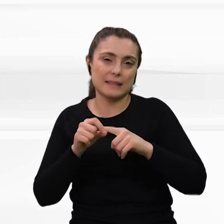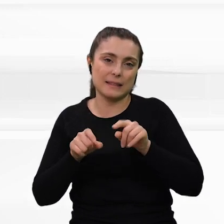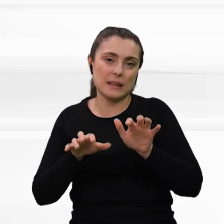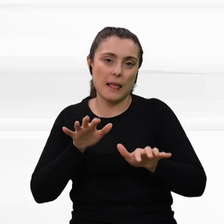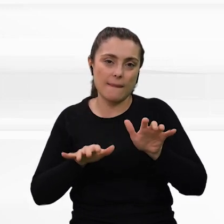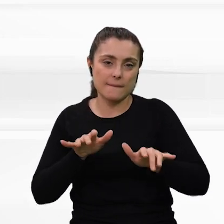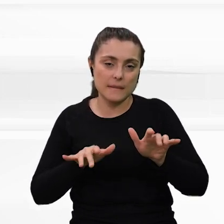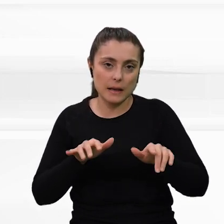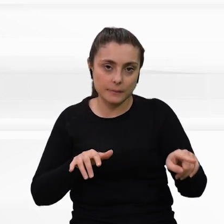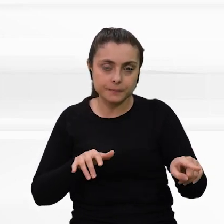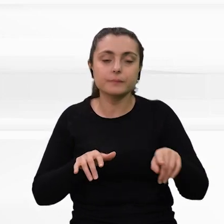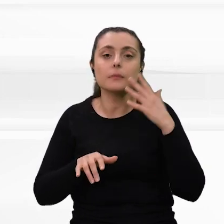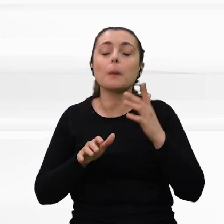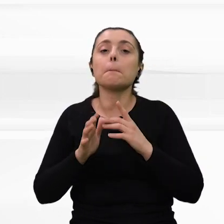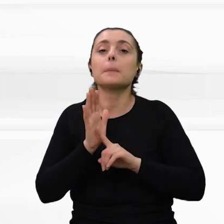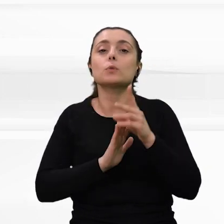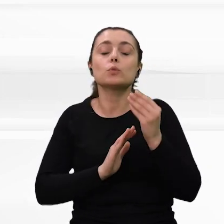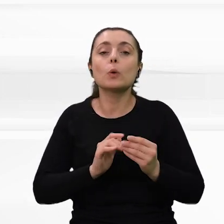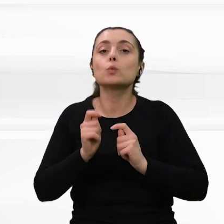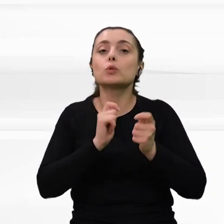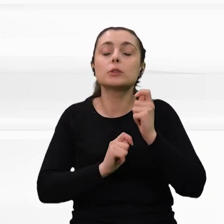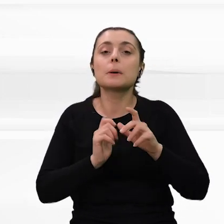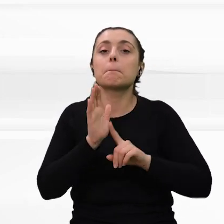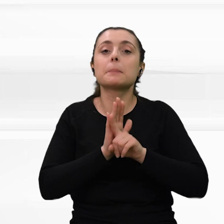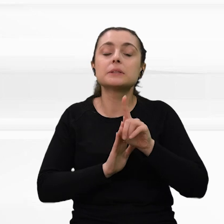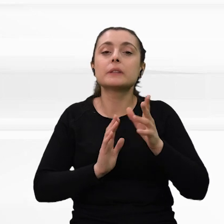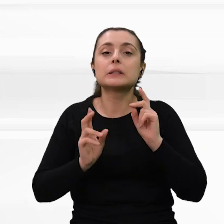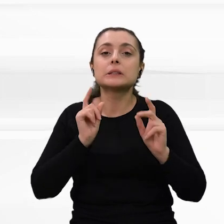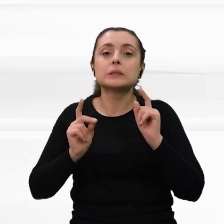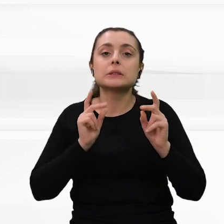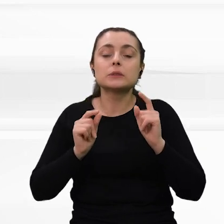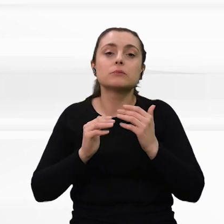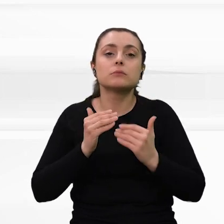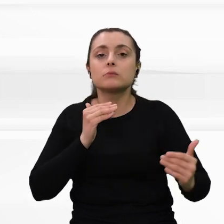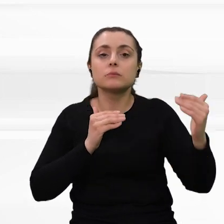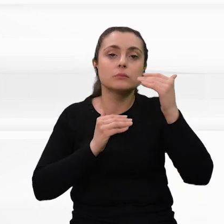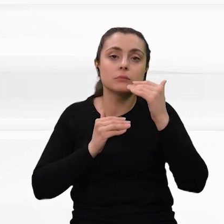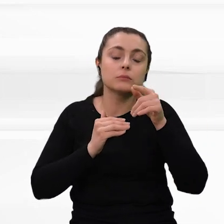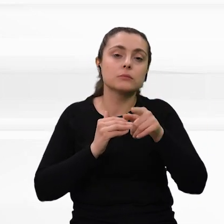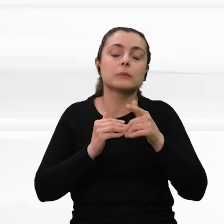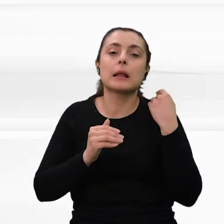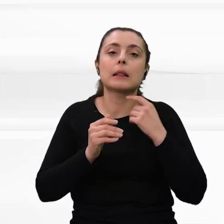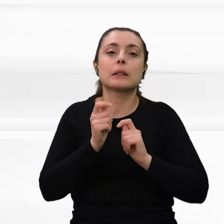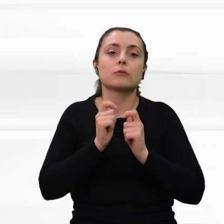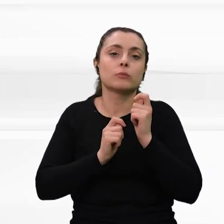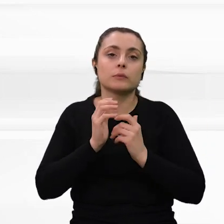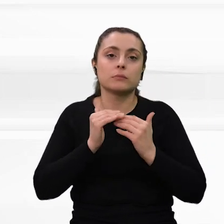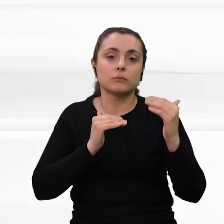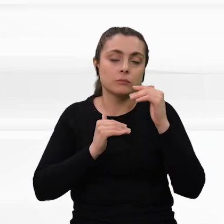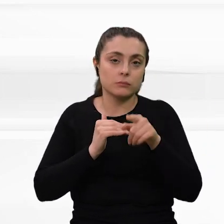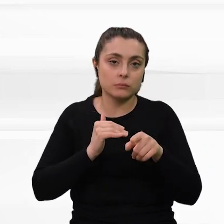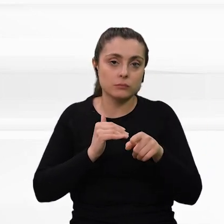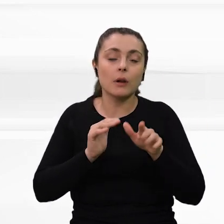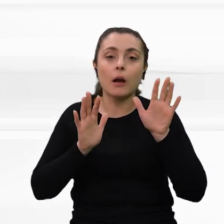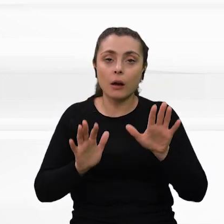klavyesinden daha başarılı olan kullanıcısının başarılı ve hızlı büyük oranda artıran yeni bir klavye geliştirmiş